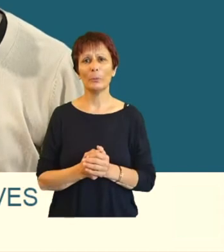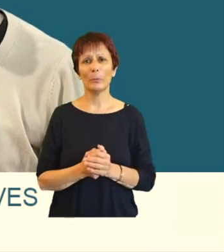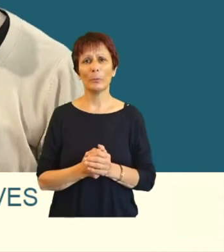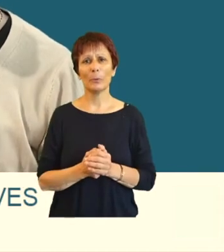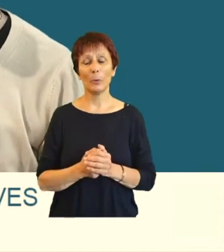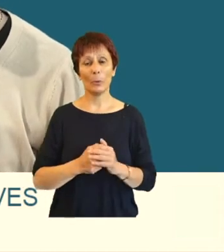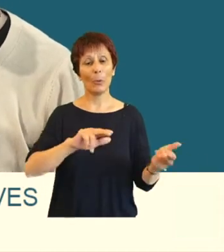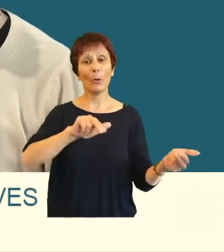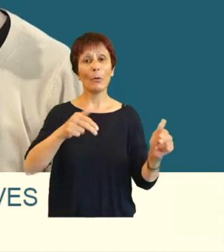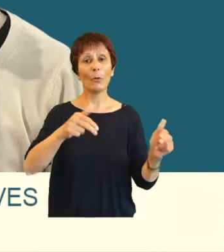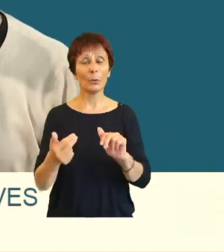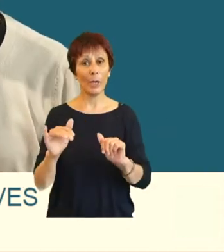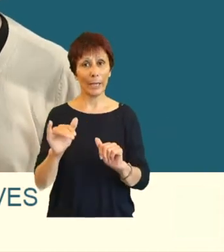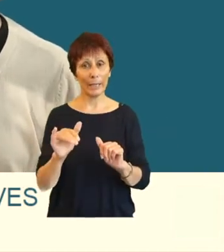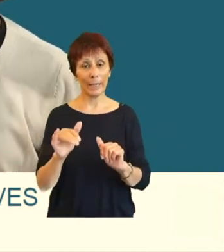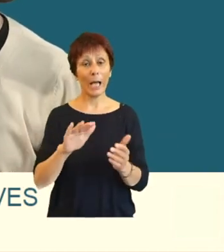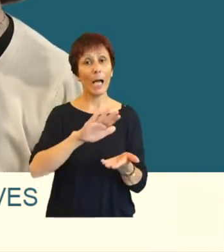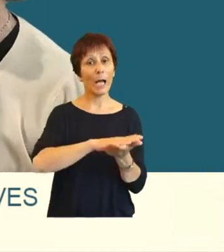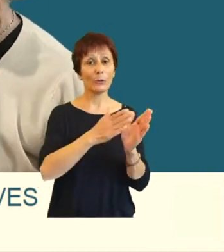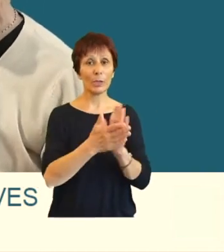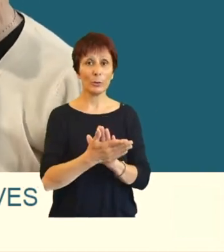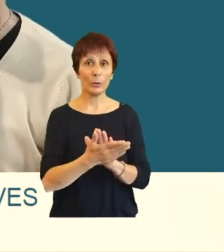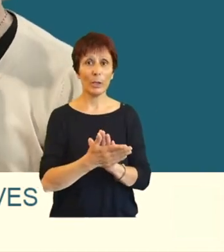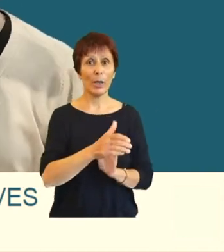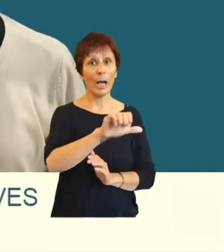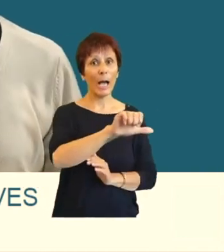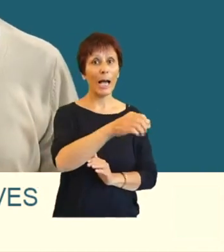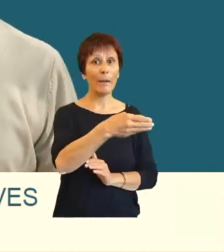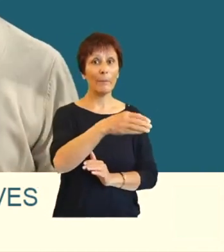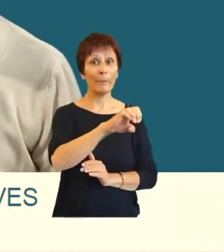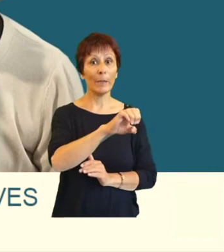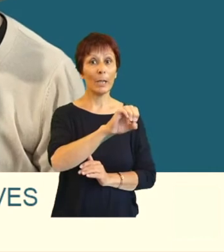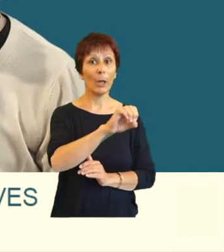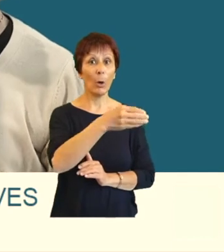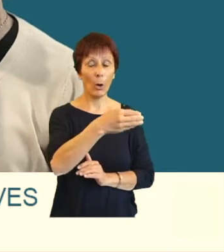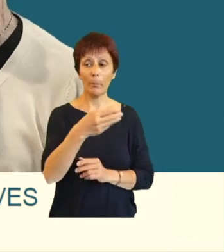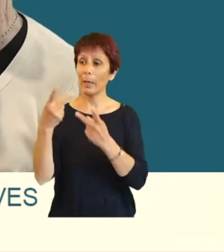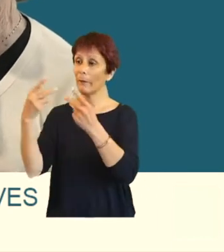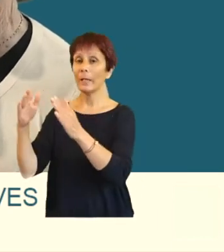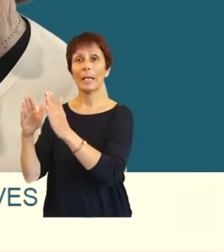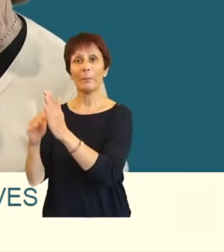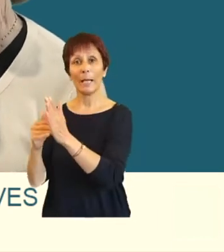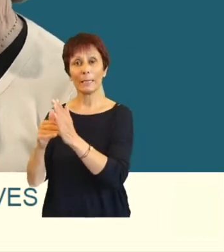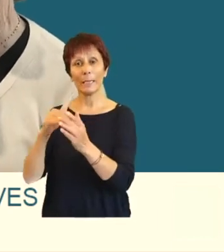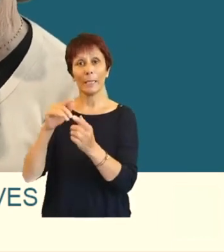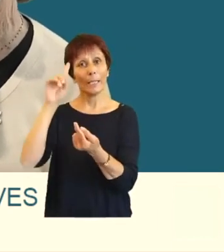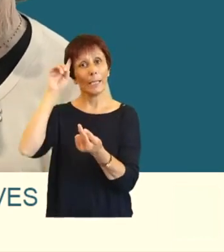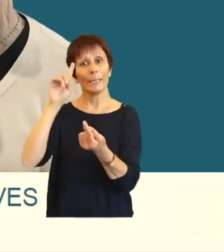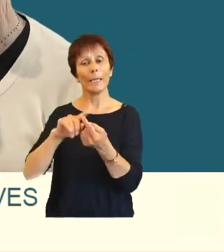une convention entre l'association Améum et la ville de Marseille pour